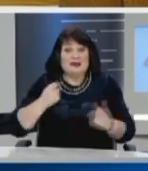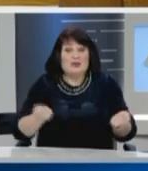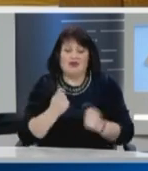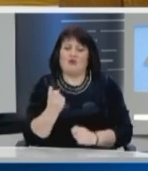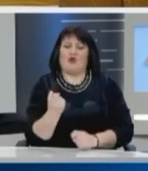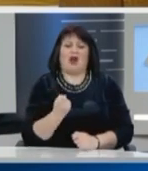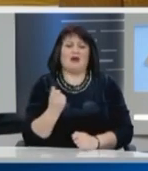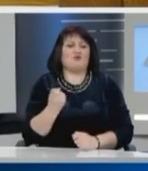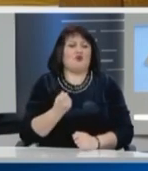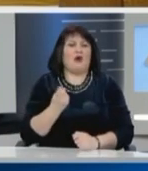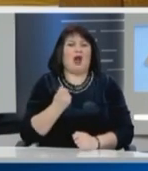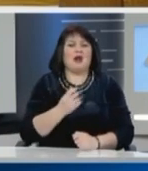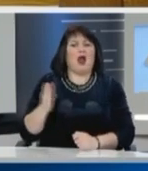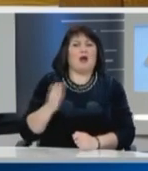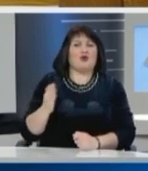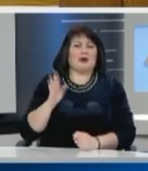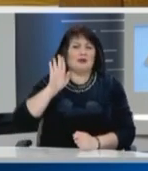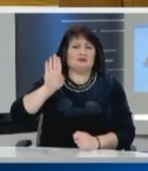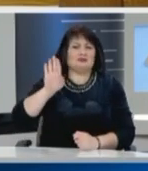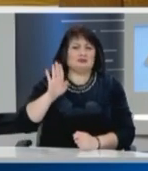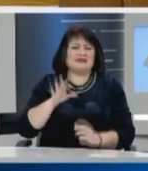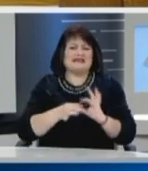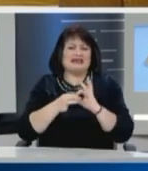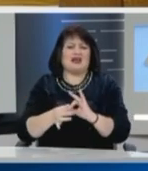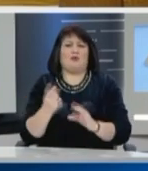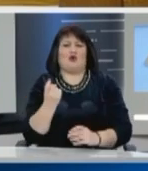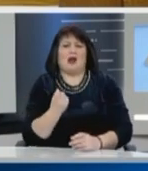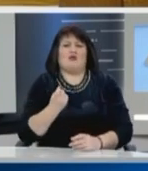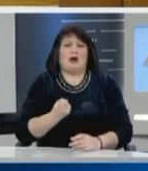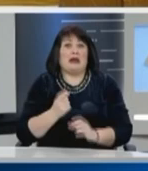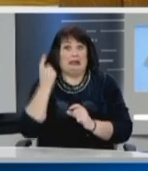και προκλητικό στα ανατολικά μας,